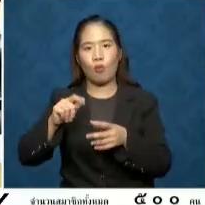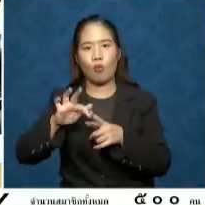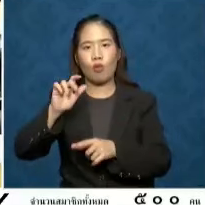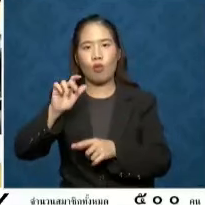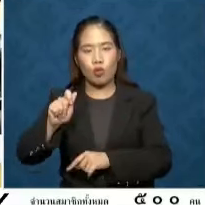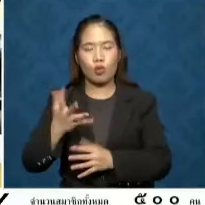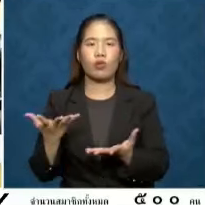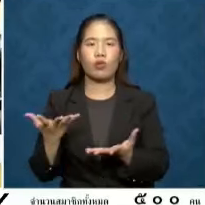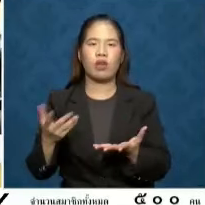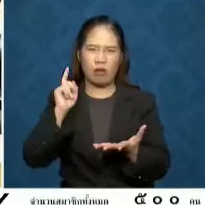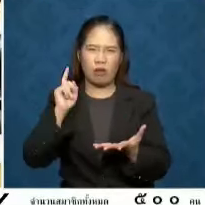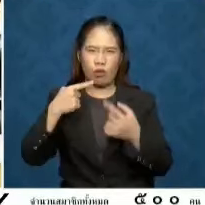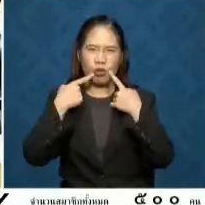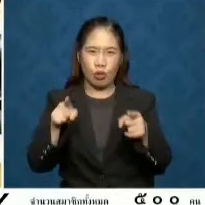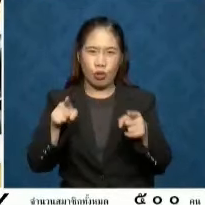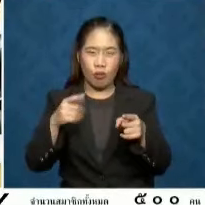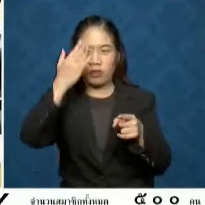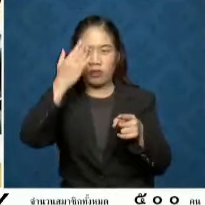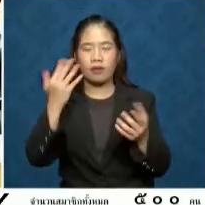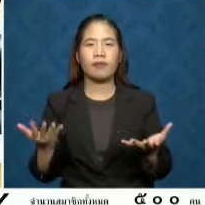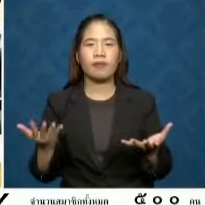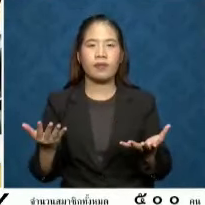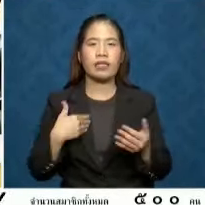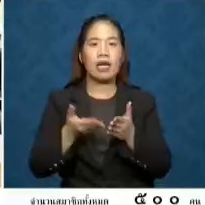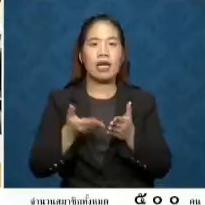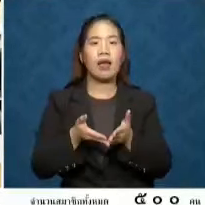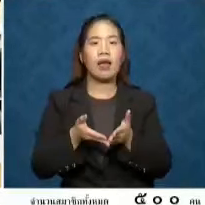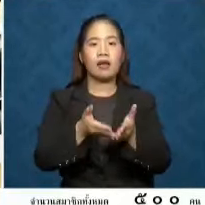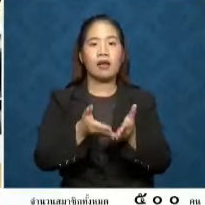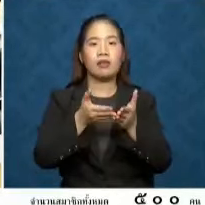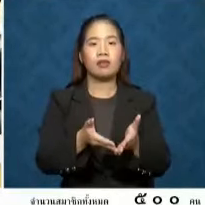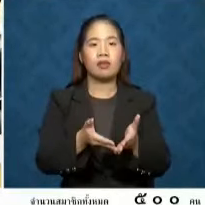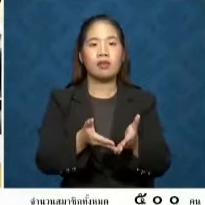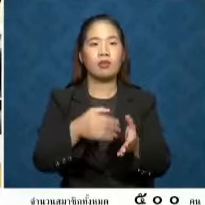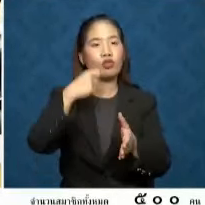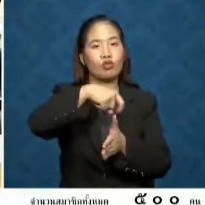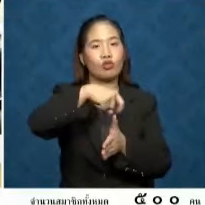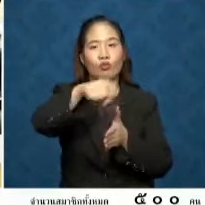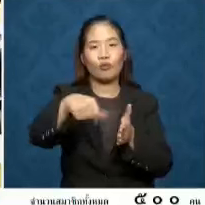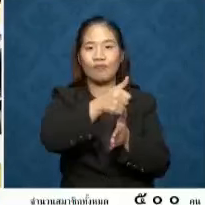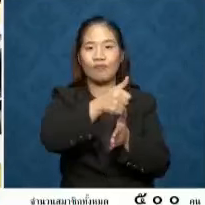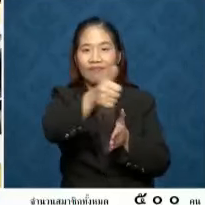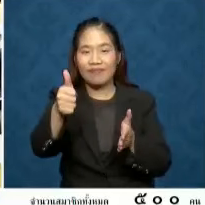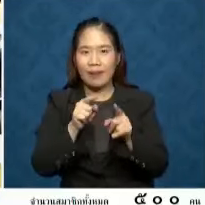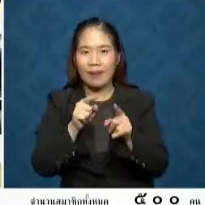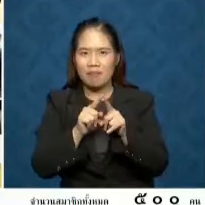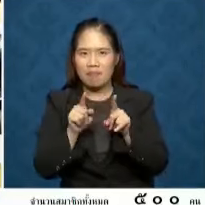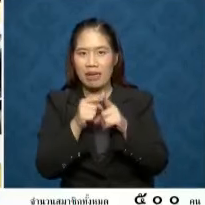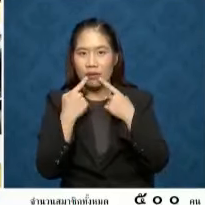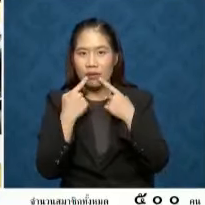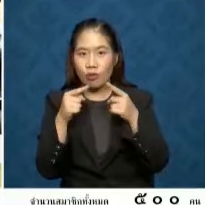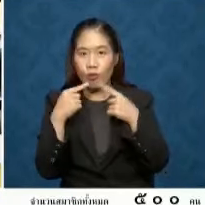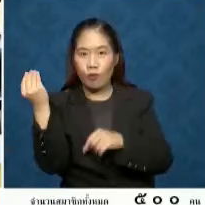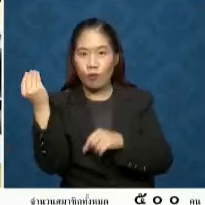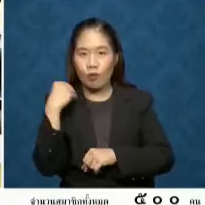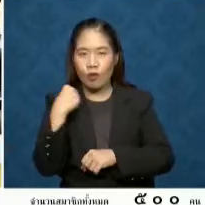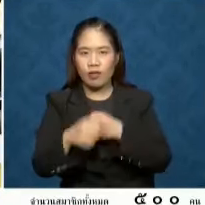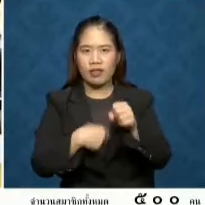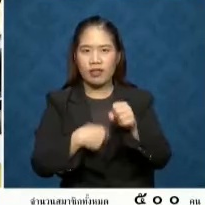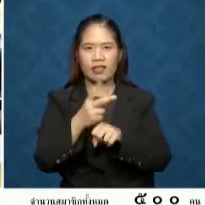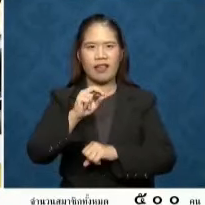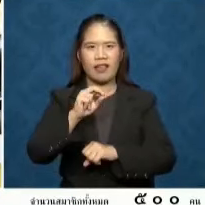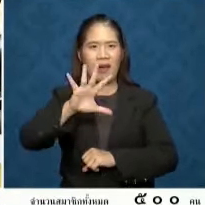การซ่อมบำรุงเป็นไปไม่ได้หรอกครับเรือมันจะไม่พังเลยซ่อมบำรุงมาอย่างดีแล้วที่อย่างที่ท่านตอบมา35ปีมันวิ่งมาไ